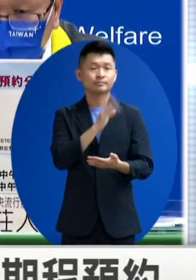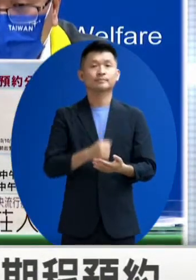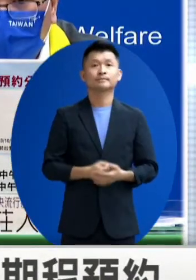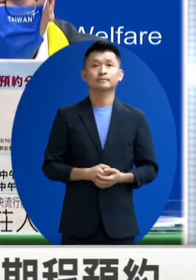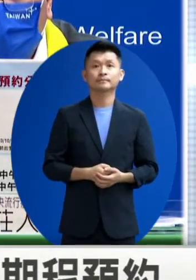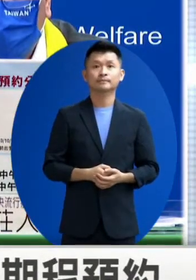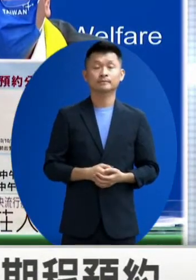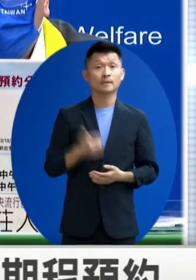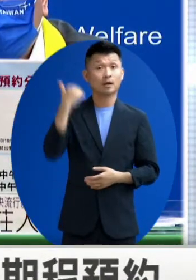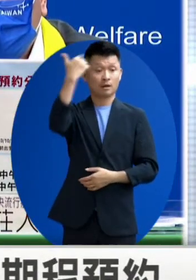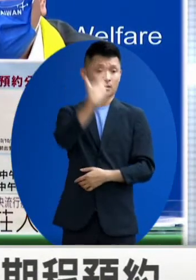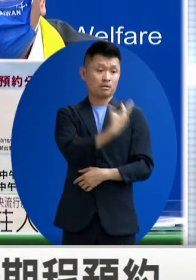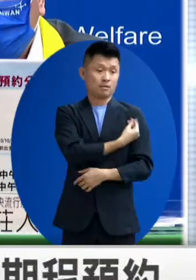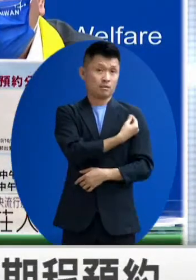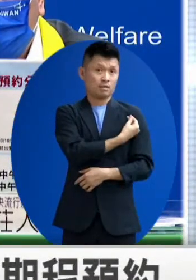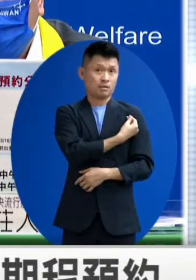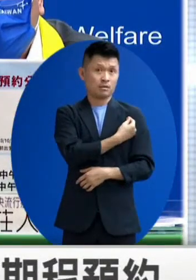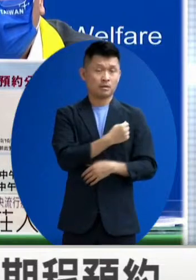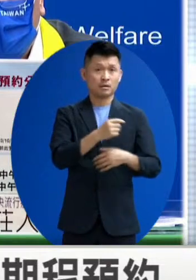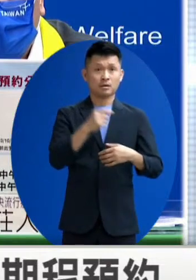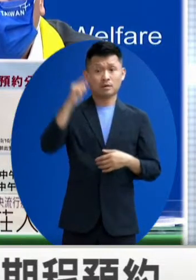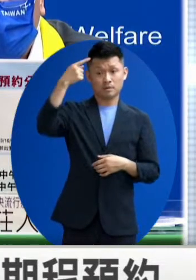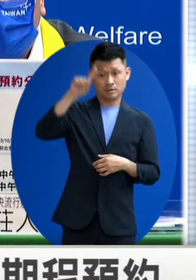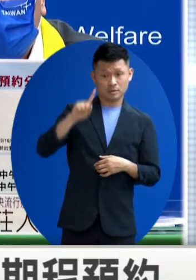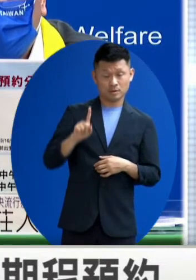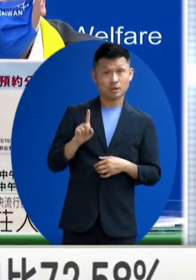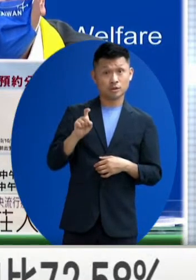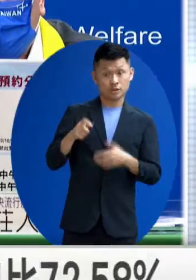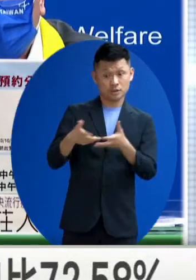哈。那高端的部分，我们第十一期并